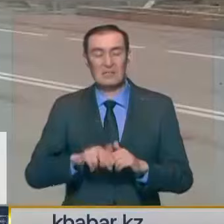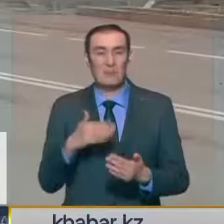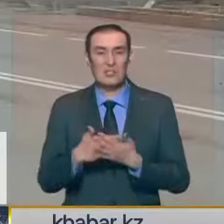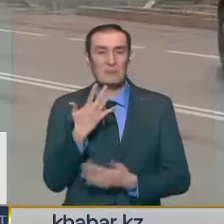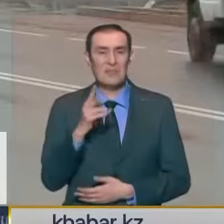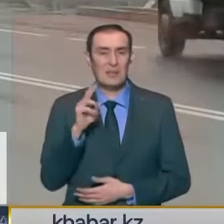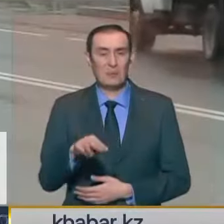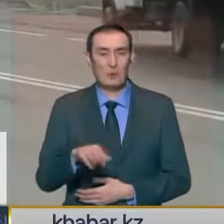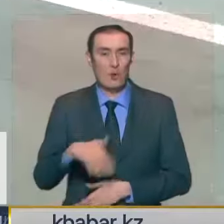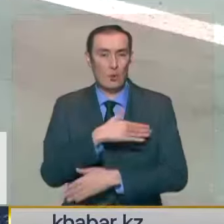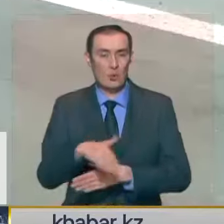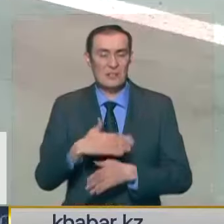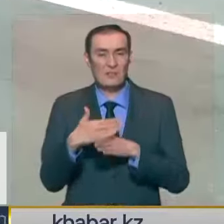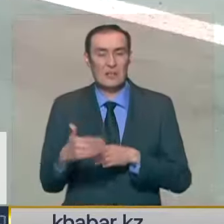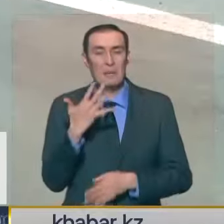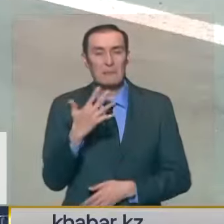пятикилометровая